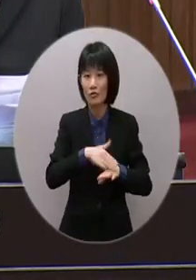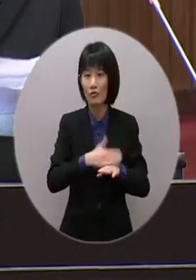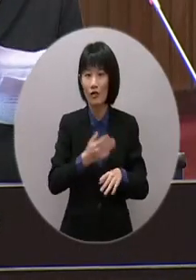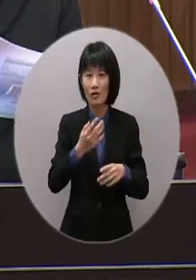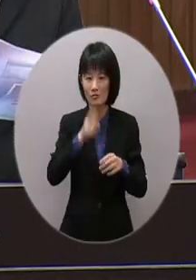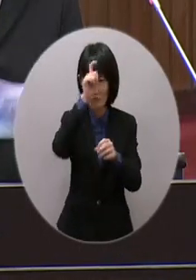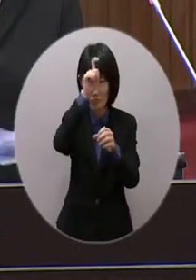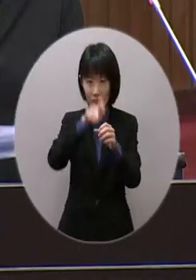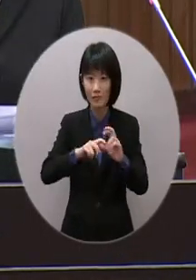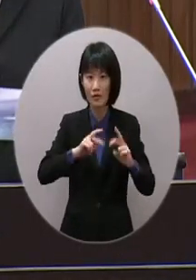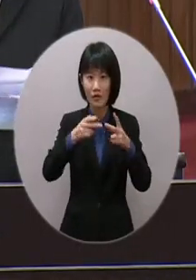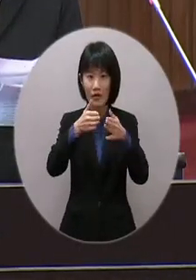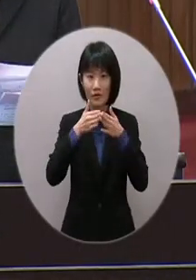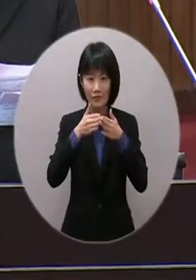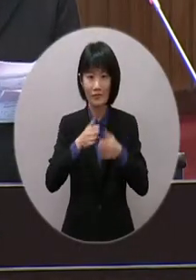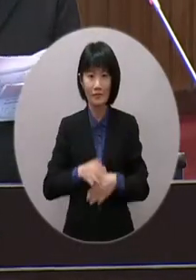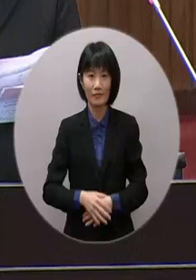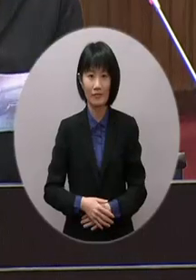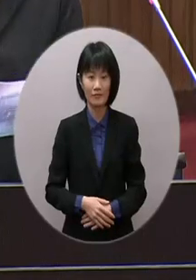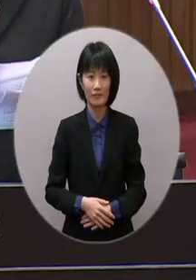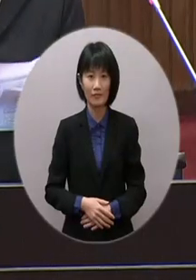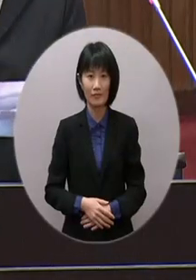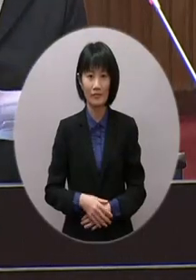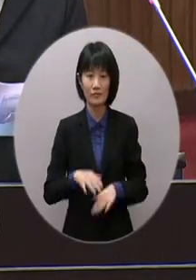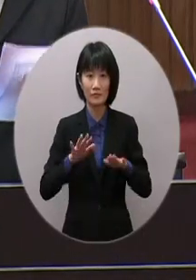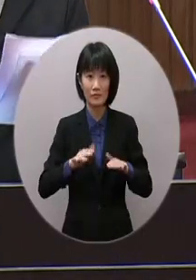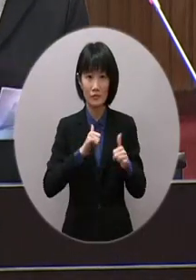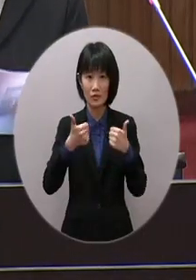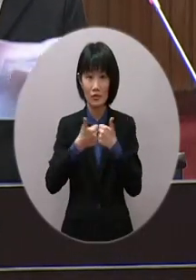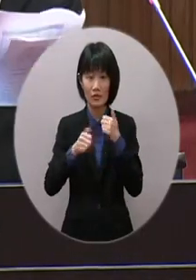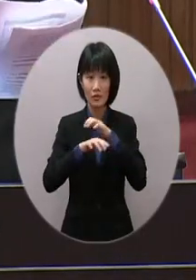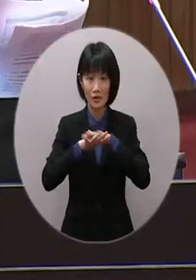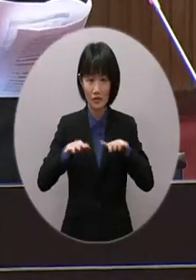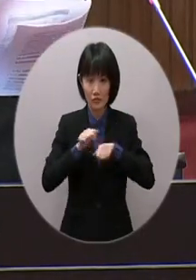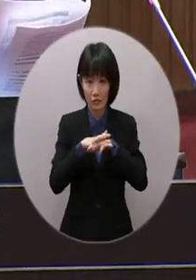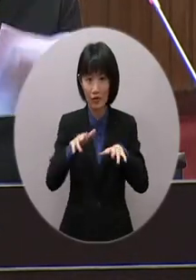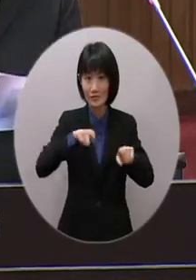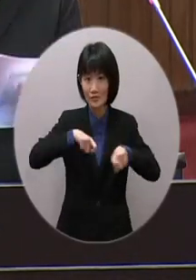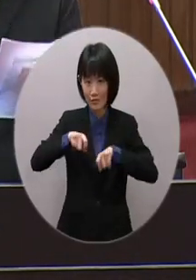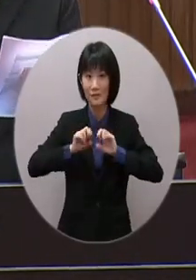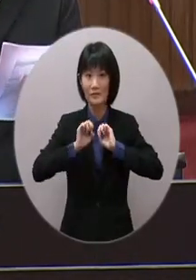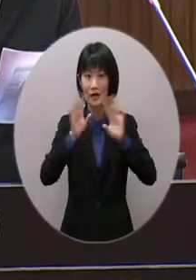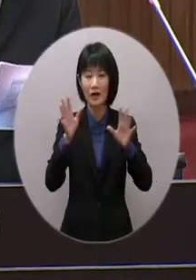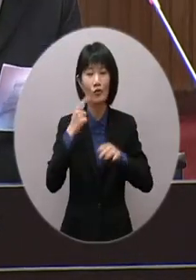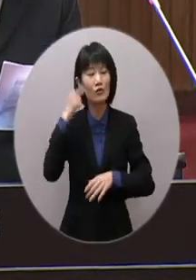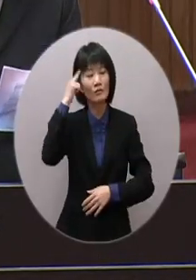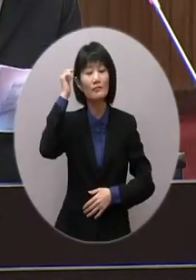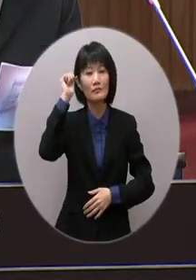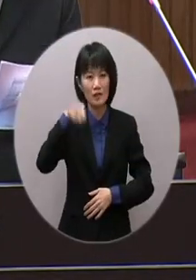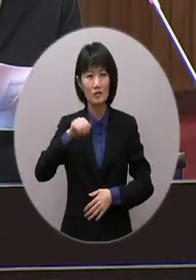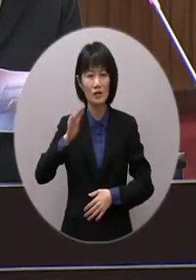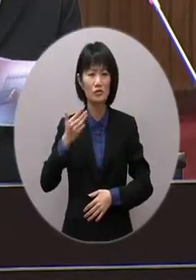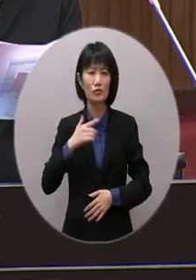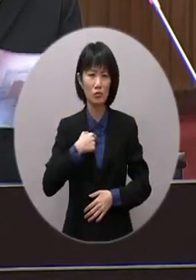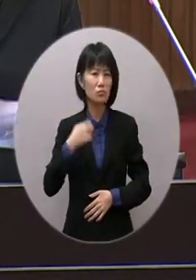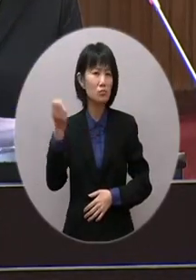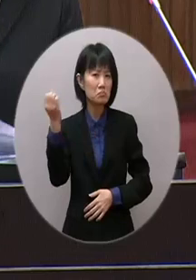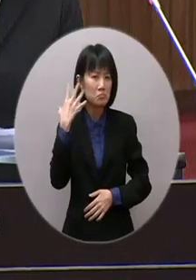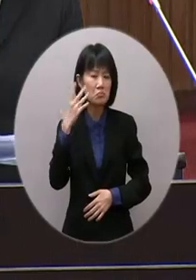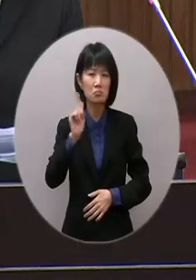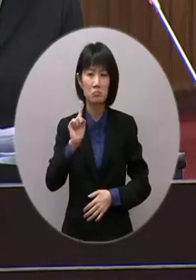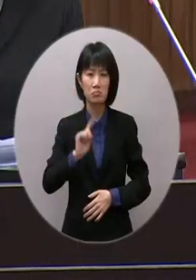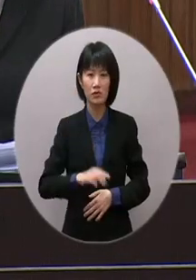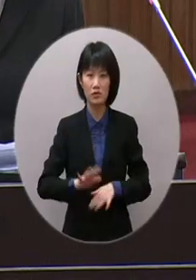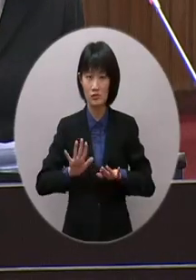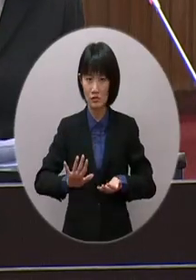向来思考整个社会福利的一个支出。那这次社会安全网推出的我觉得很肯定，可是我听到一些声音就是说，其实